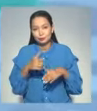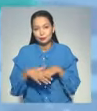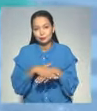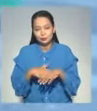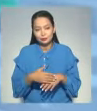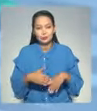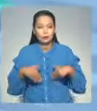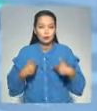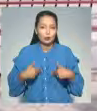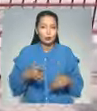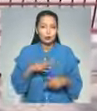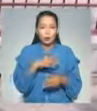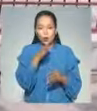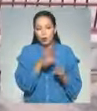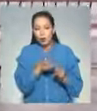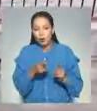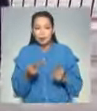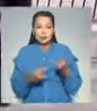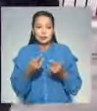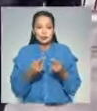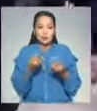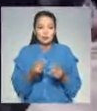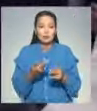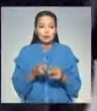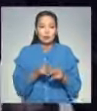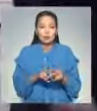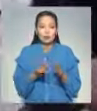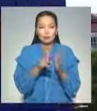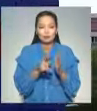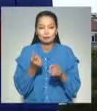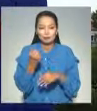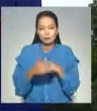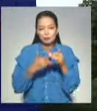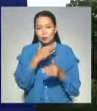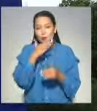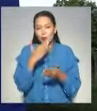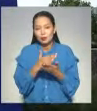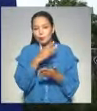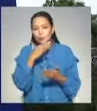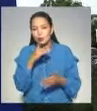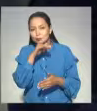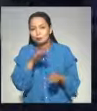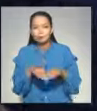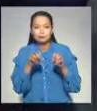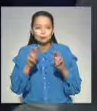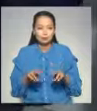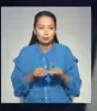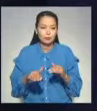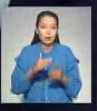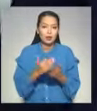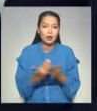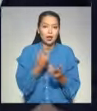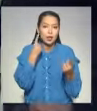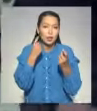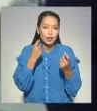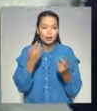тілегін білдірді. Осы уақыт ішінде телеарна айтарлықтай жетістікке жетті. Талай мықты мамандардың тәжірибе алаңы болды. Хабар тарату